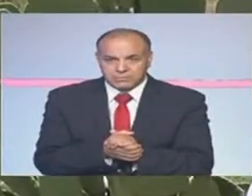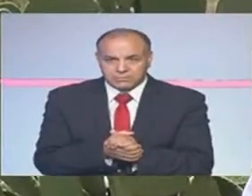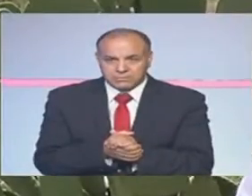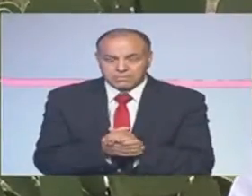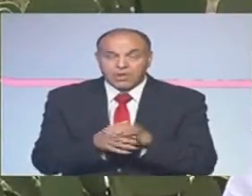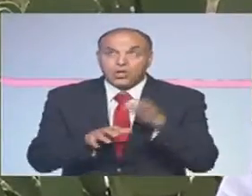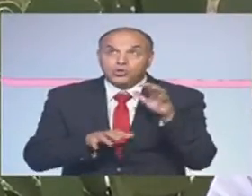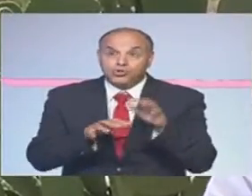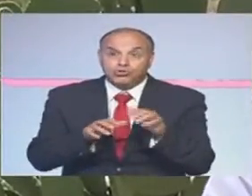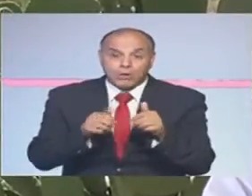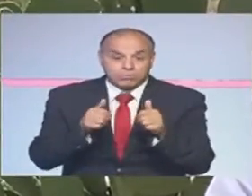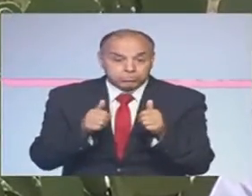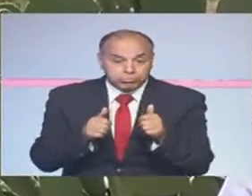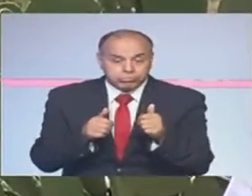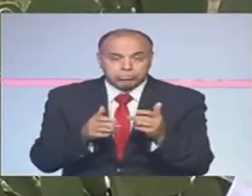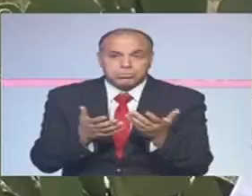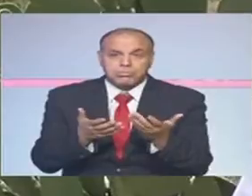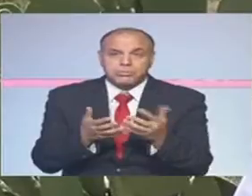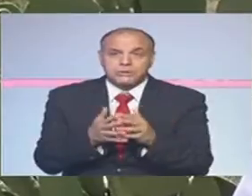من وجود المطار